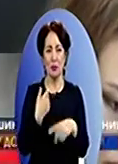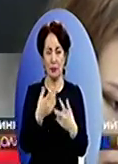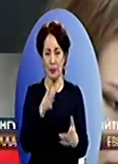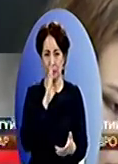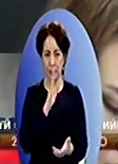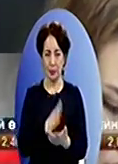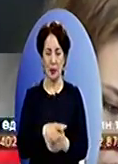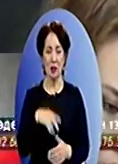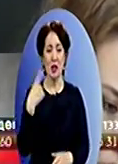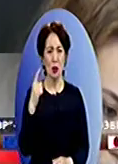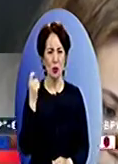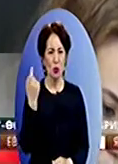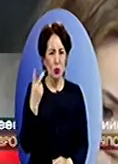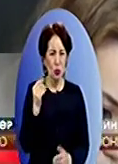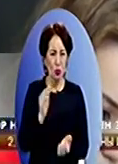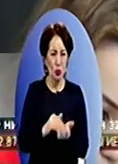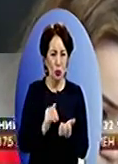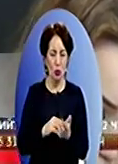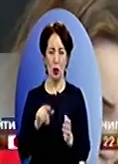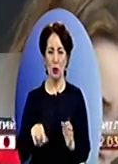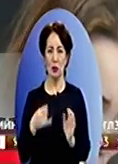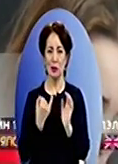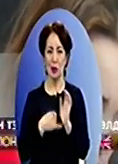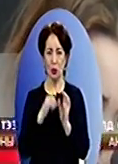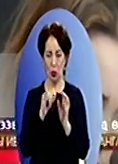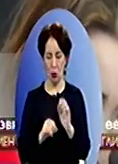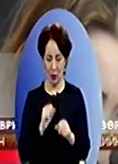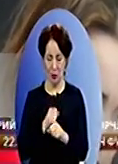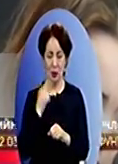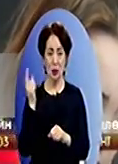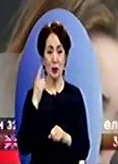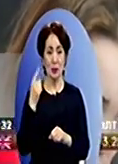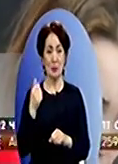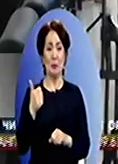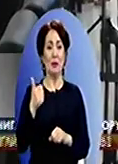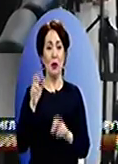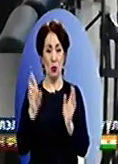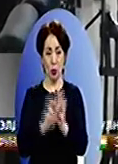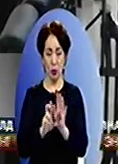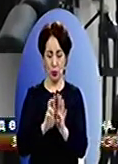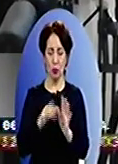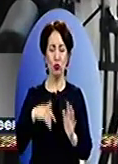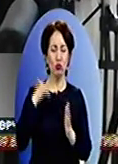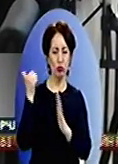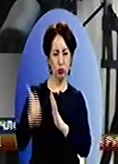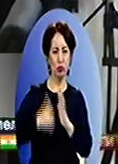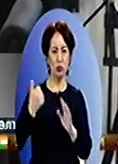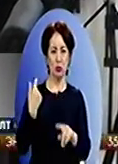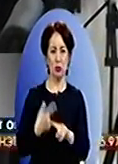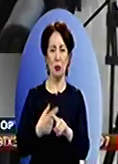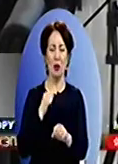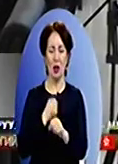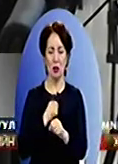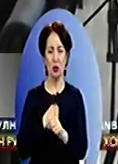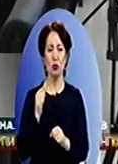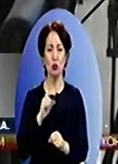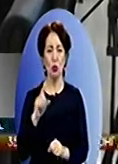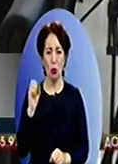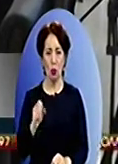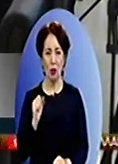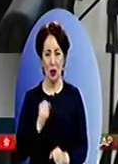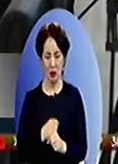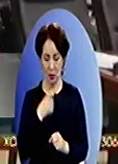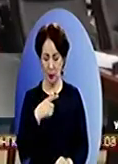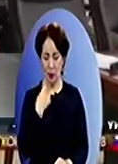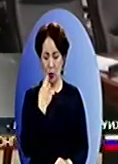дутагдлаас шалтгаалж одоо 60% нь ажиллаж байгаа бол цаашдаа эрчим хүчний боломжийг нэмэгдүүлэх юм бол бүрэн хүчин чадлаар ажиллана гэж байна. 2020 гэхэд